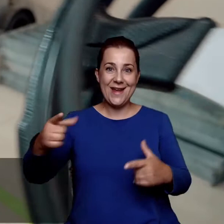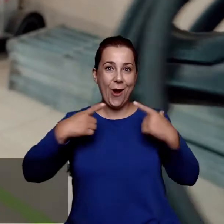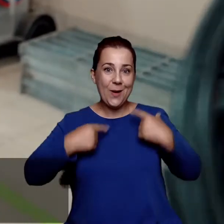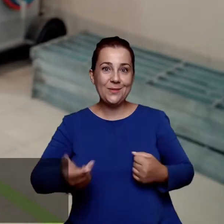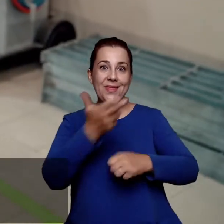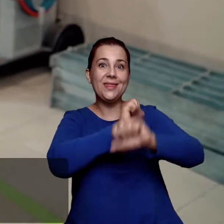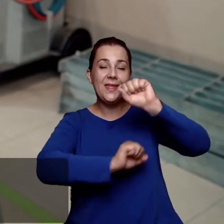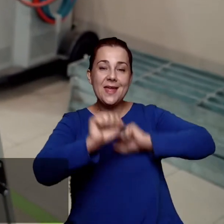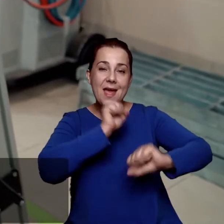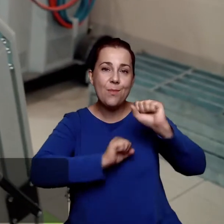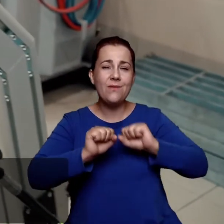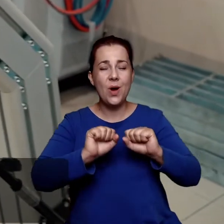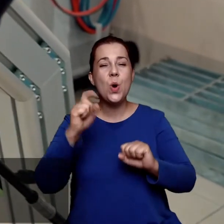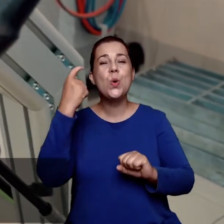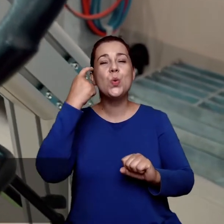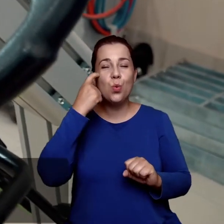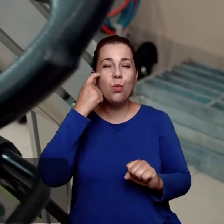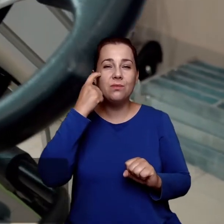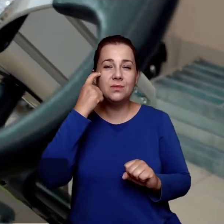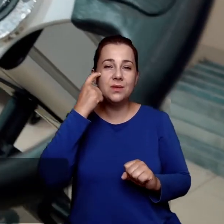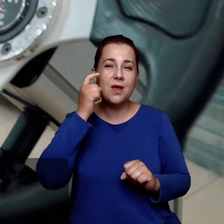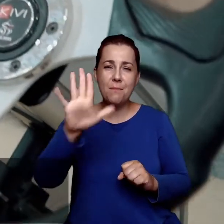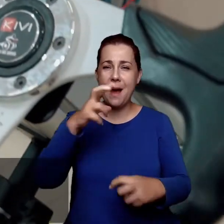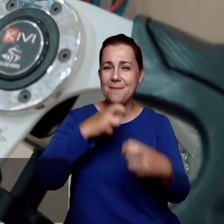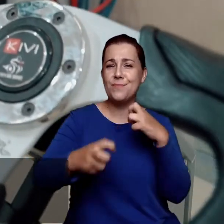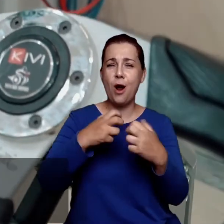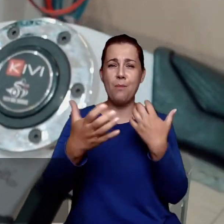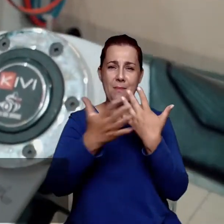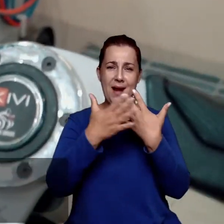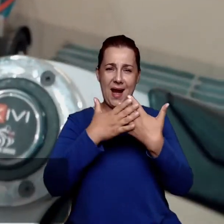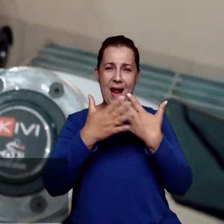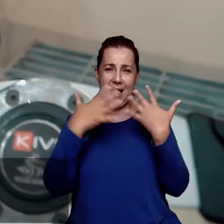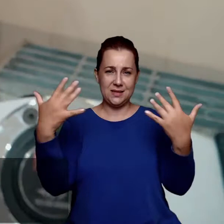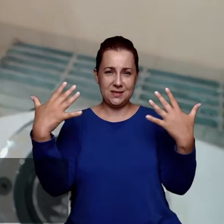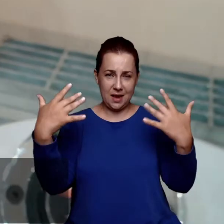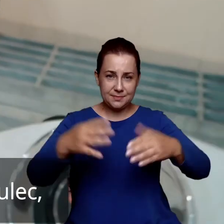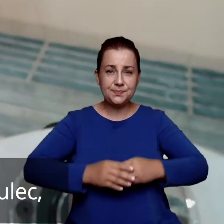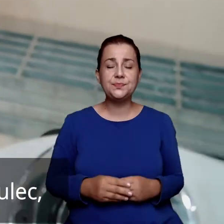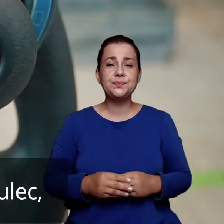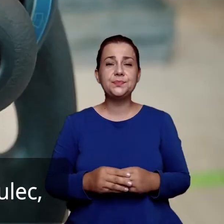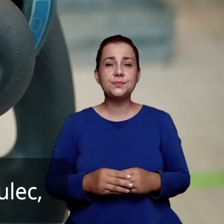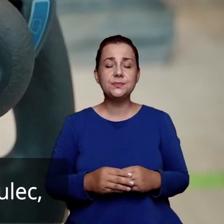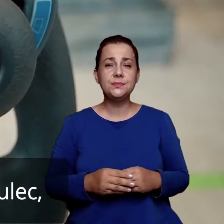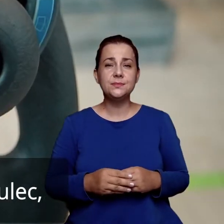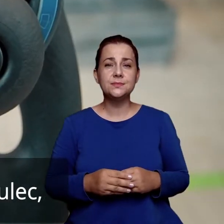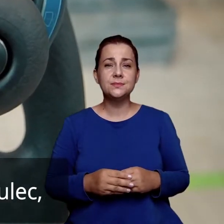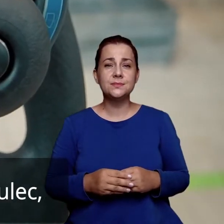niepełnosprawnościami, zwłaszcza z tymi dotyczącymi kończyn górnych, czyli rąk,